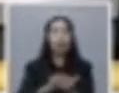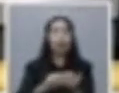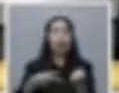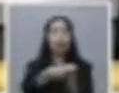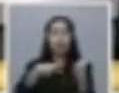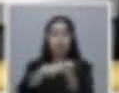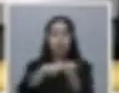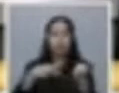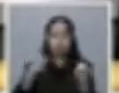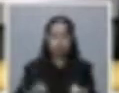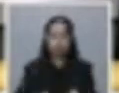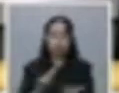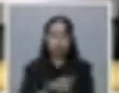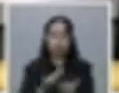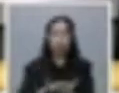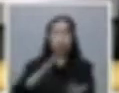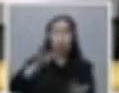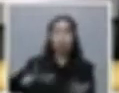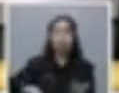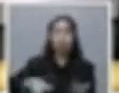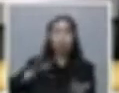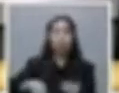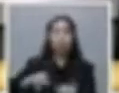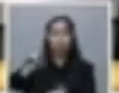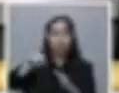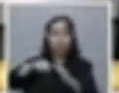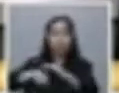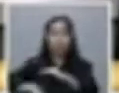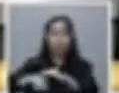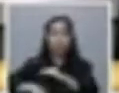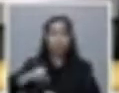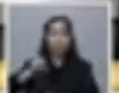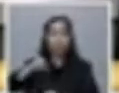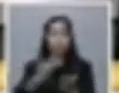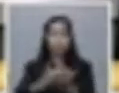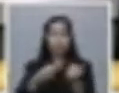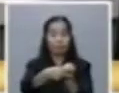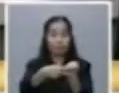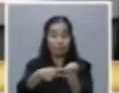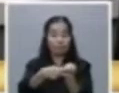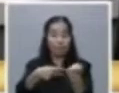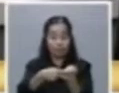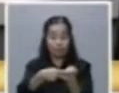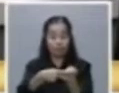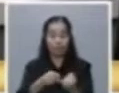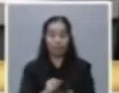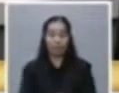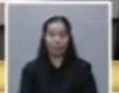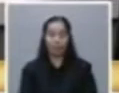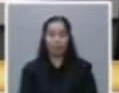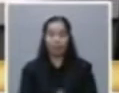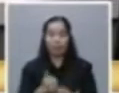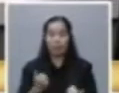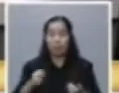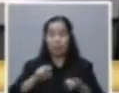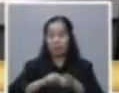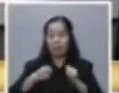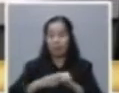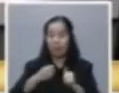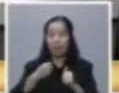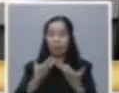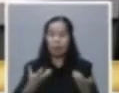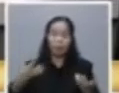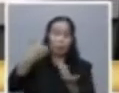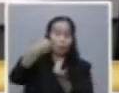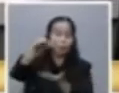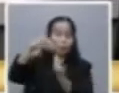นาดนี้ต่ำกว่า30บาทต่อดอลลาร์ท่านประธานที่เคารพครับปัญหาเรื่องการส่งออกภ